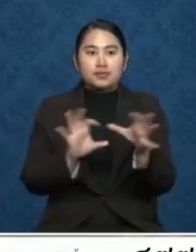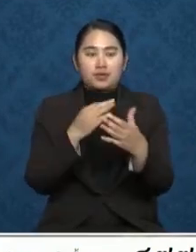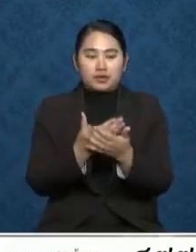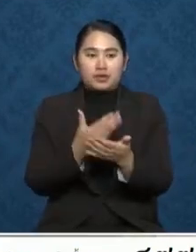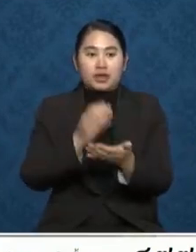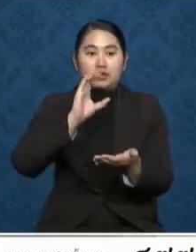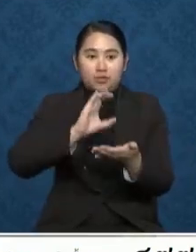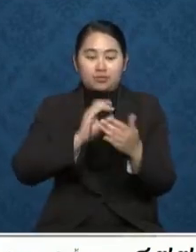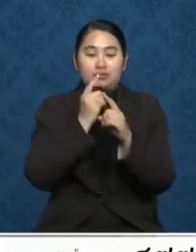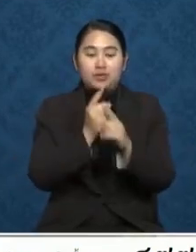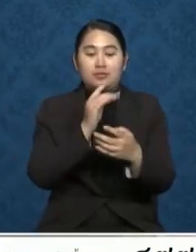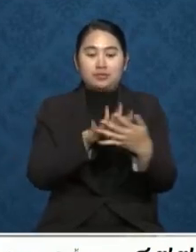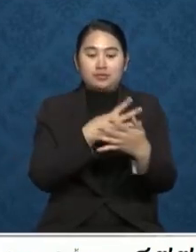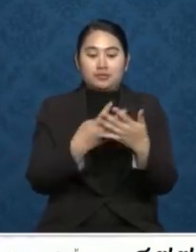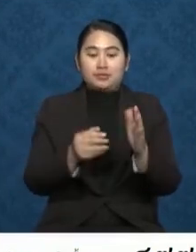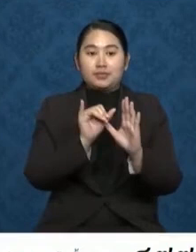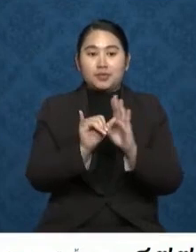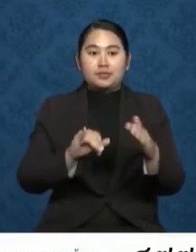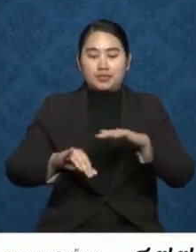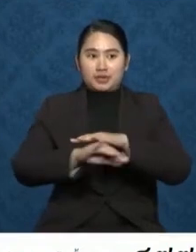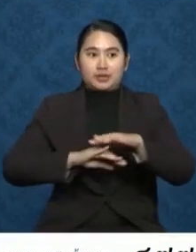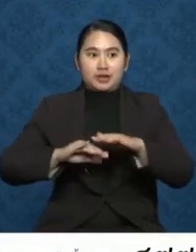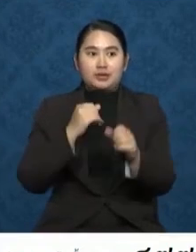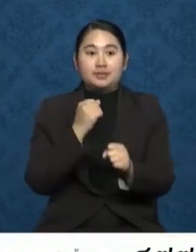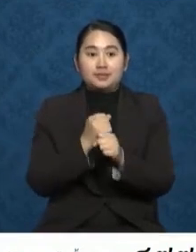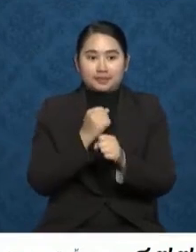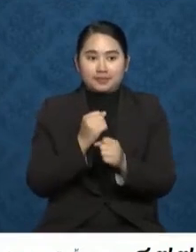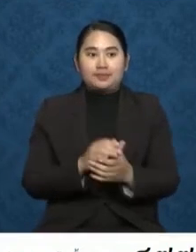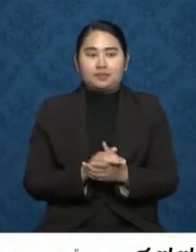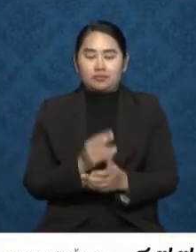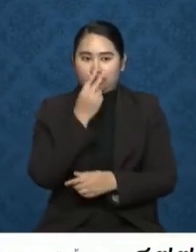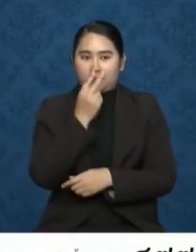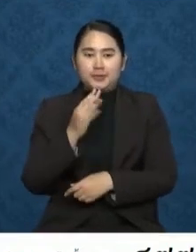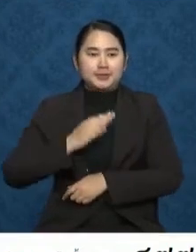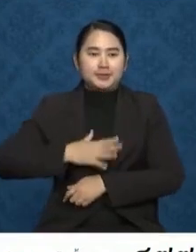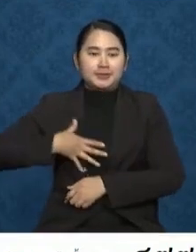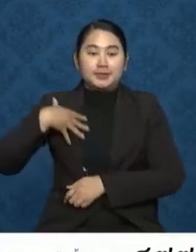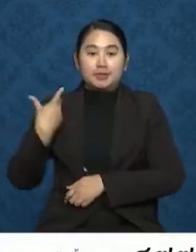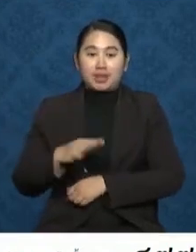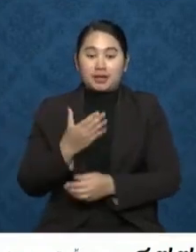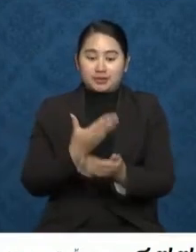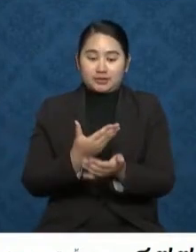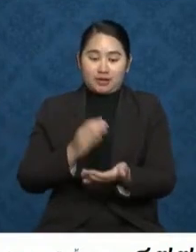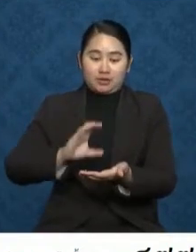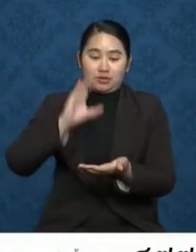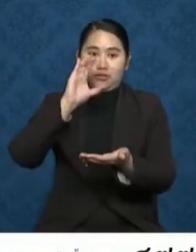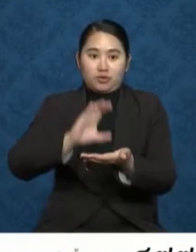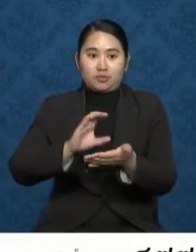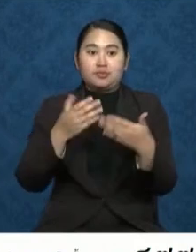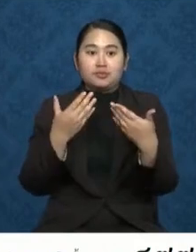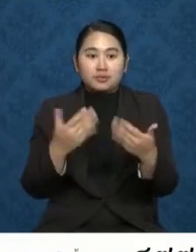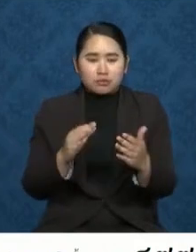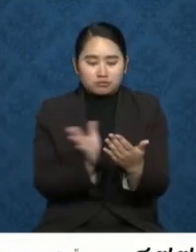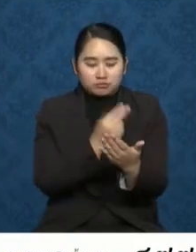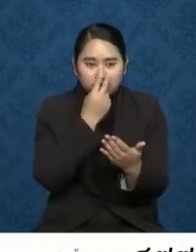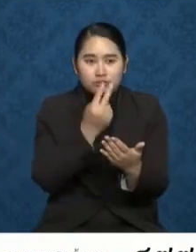ตามแผนงานยุทธศาสตร์แผนงานพื้นฐานแบบบูรณาการไม่ก่อให้เกิดความมั่นใจว่าหากท่านได้รับงบประมาณที่ท่านเสนอขึ้นมาแล้วท่